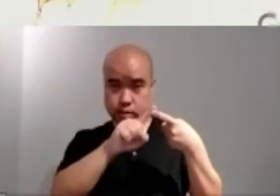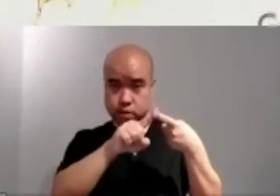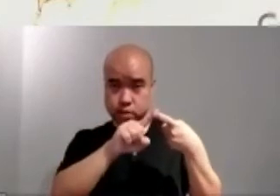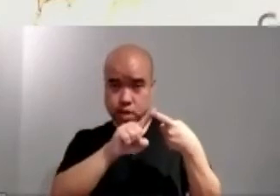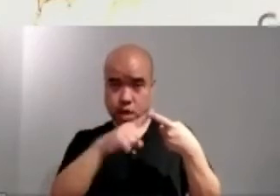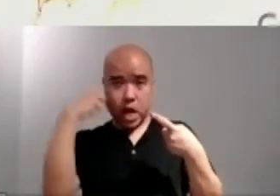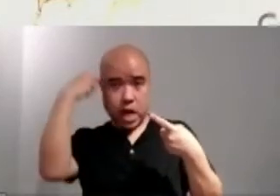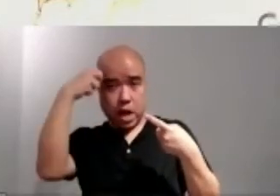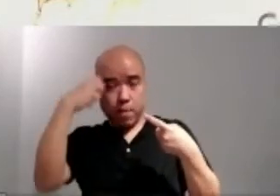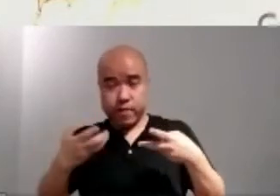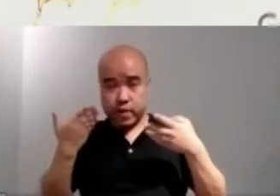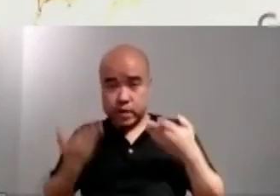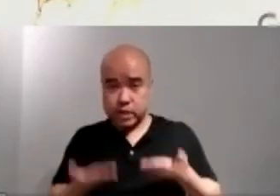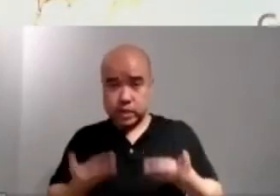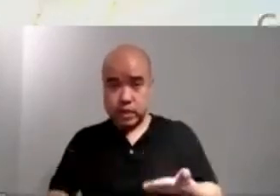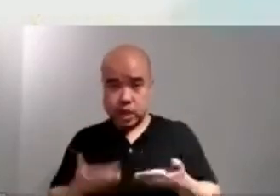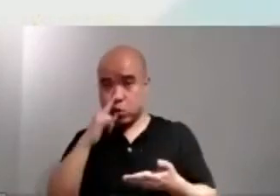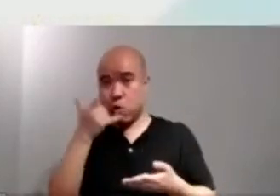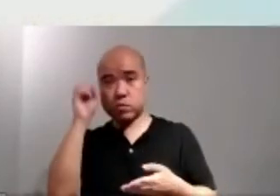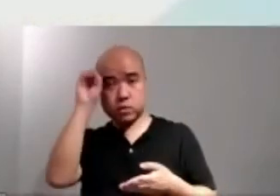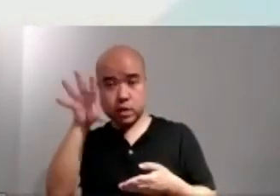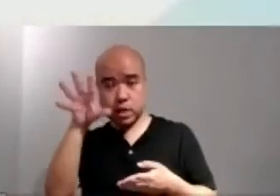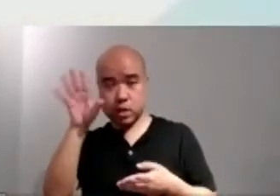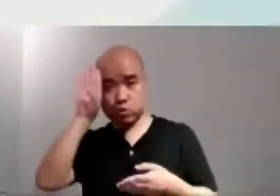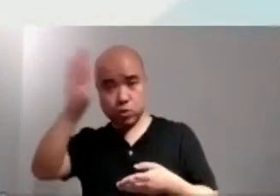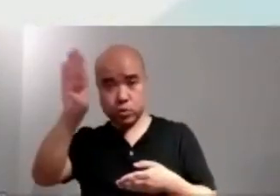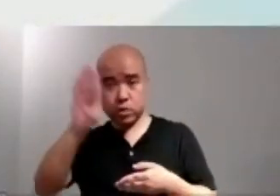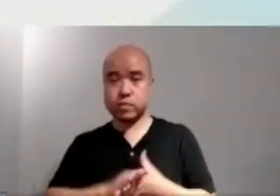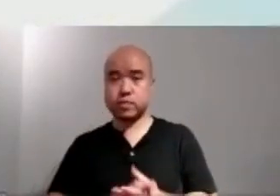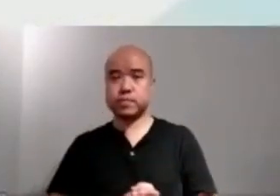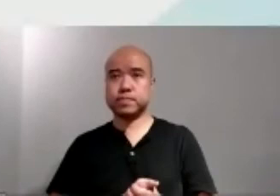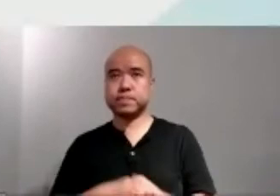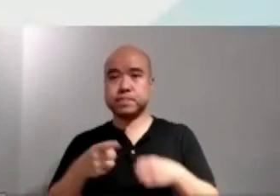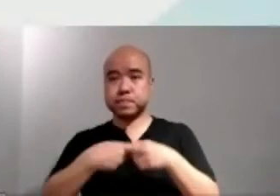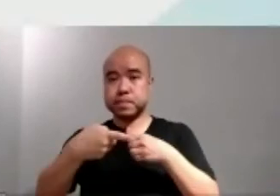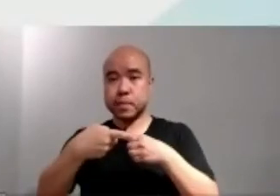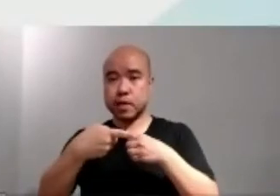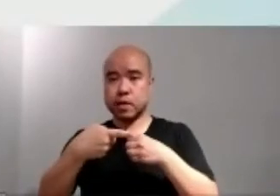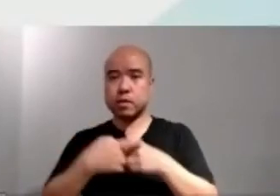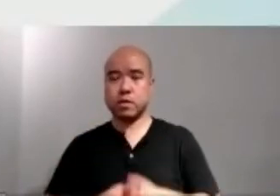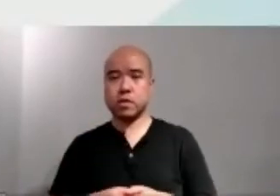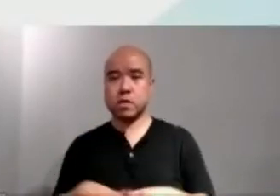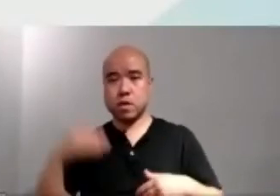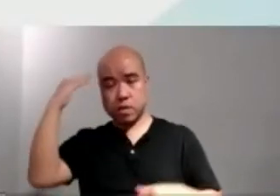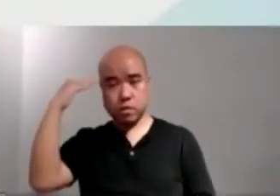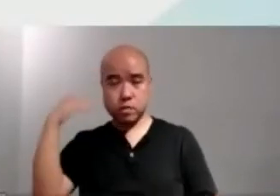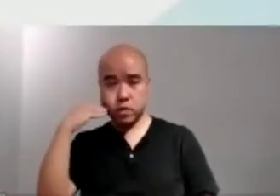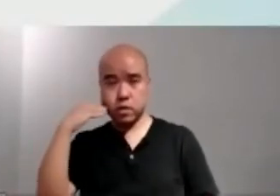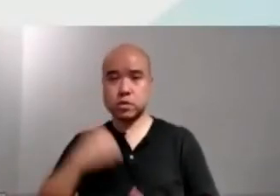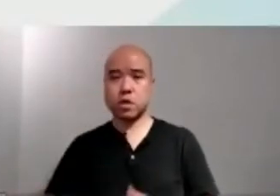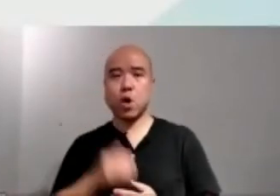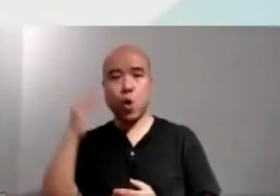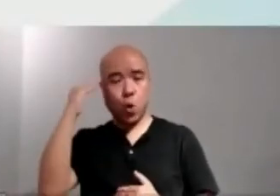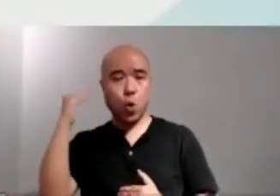現在，創新未來的。第一位的嘉賓呢就是在韓國，他是一个社企